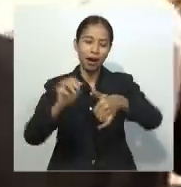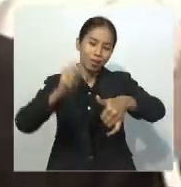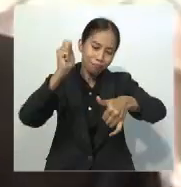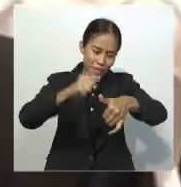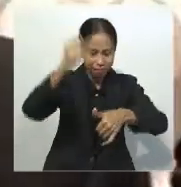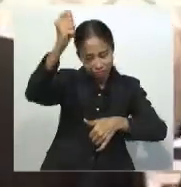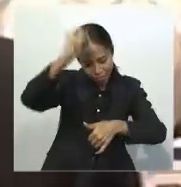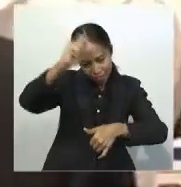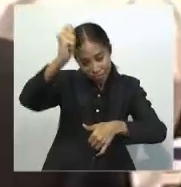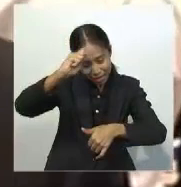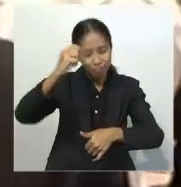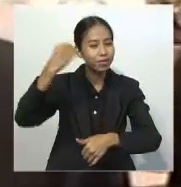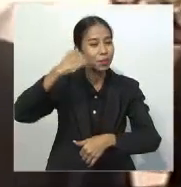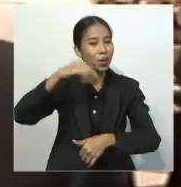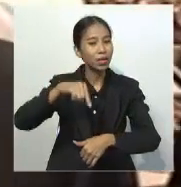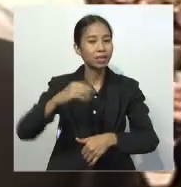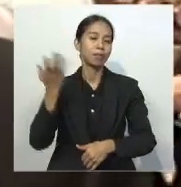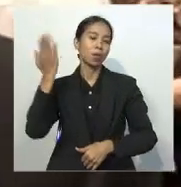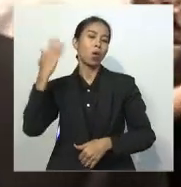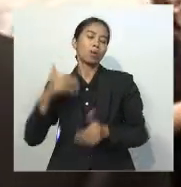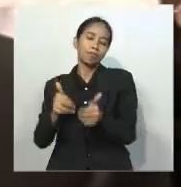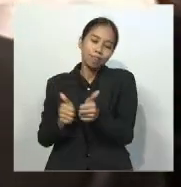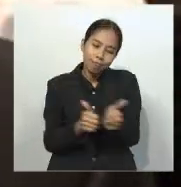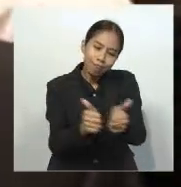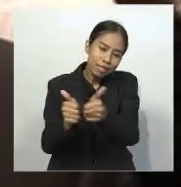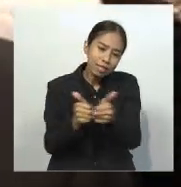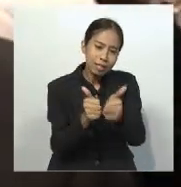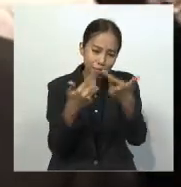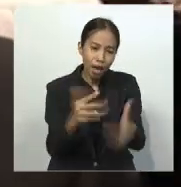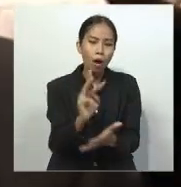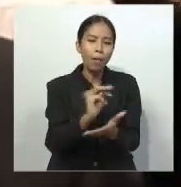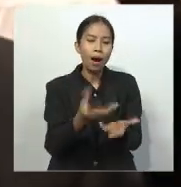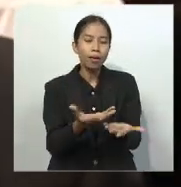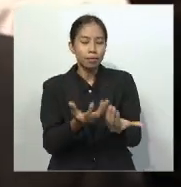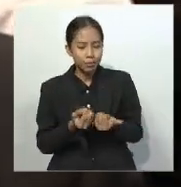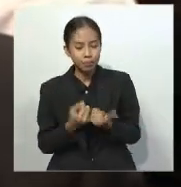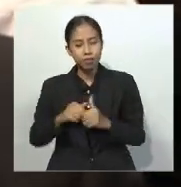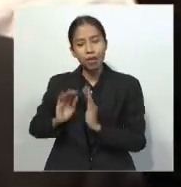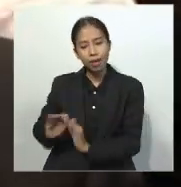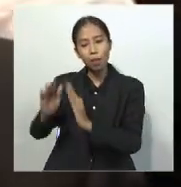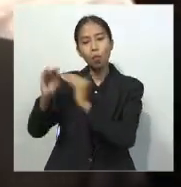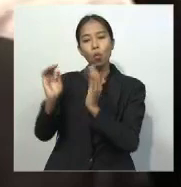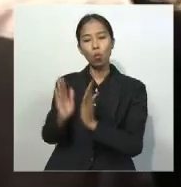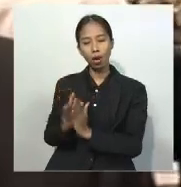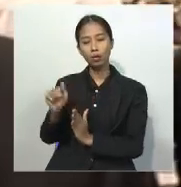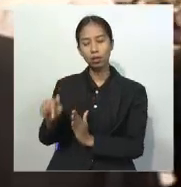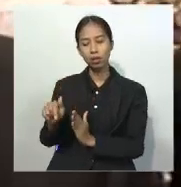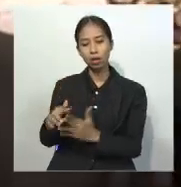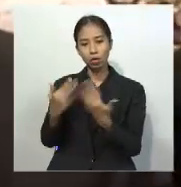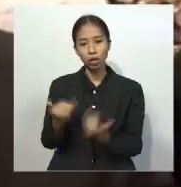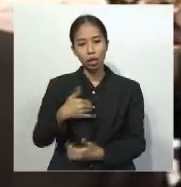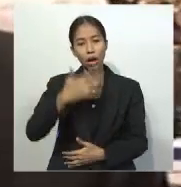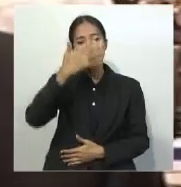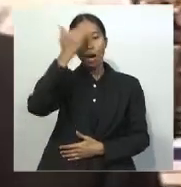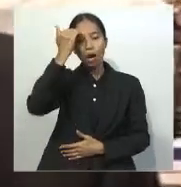หาตอนนี้ท่านติดตามอยู่ท่านก็เลยได้นี้ไม้มาแล้วท่านก็เก็บไว้ที่วัดนะครับแล้วท่านก็นึกขึ้นได้ว่าไม้นี้เป็น